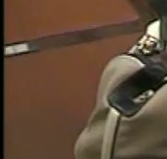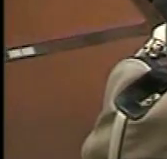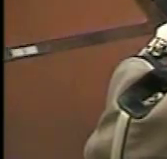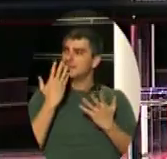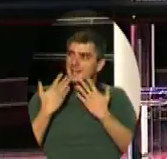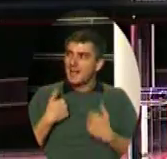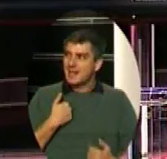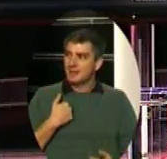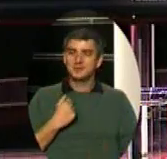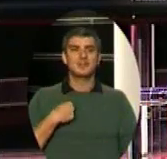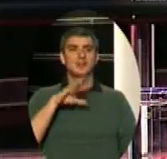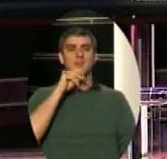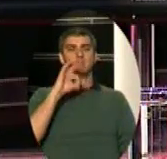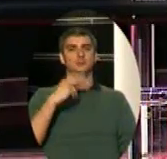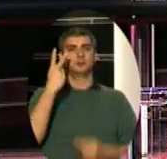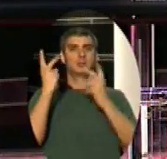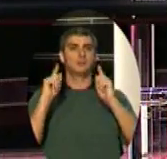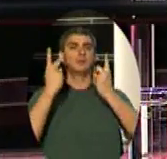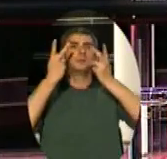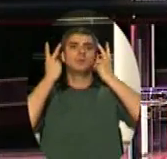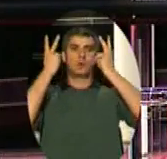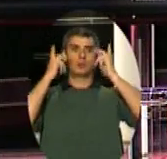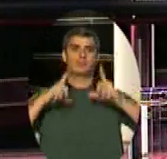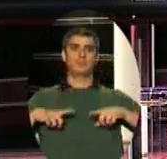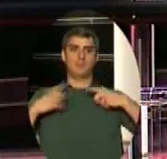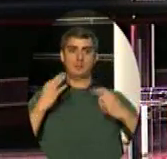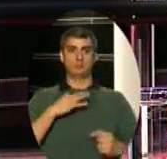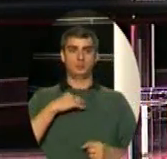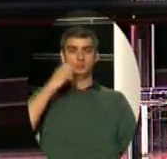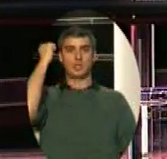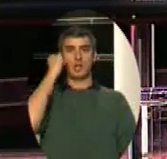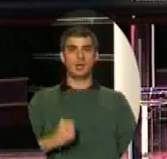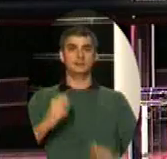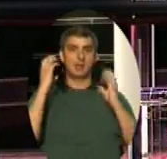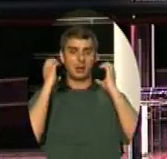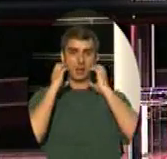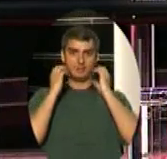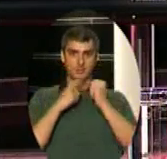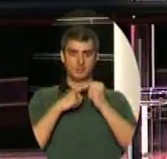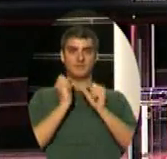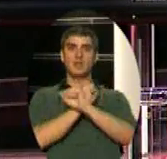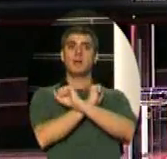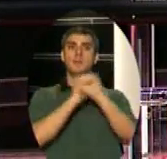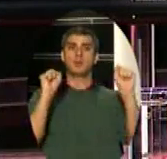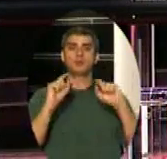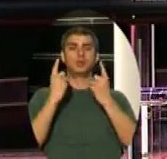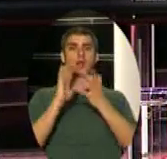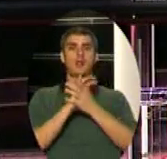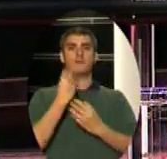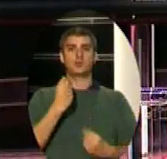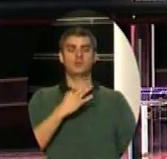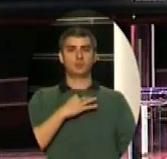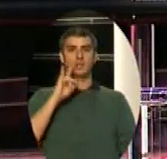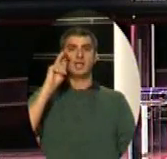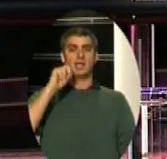הם הגיעו. אני מדברת על שני אירועים מכוננים בחיי, שזה רצח רבין, ופיגוע שהראה לחברתי הטובה